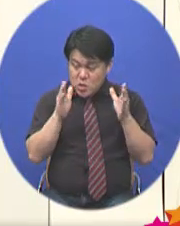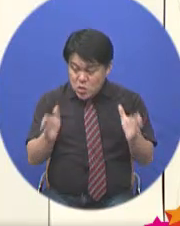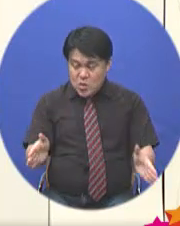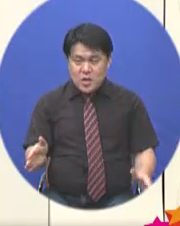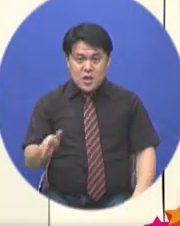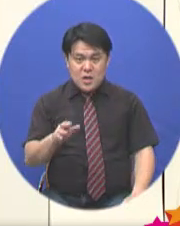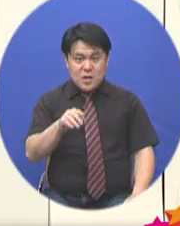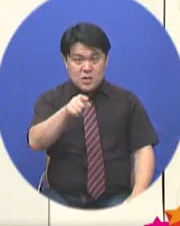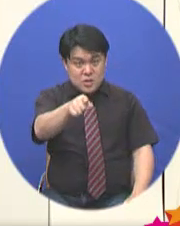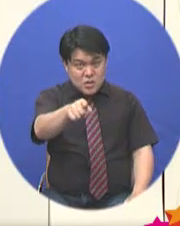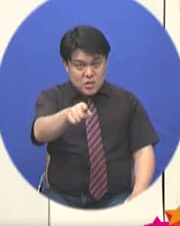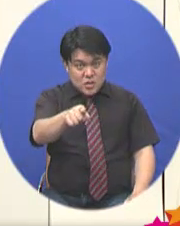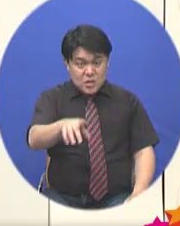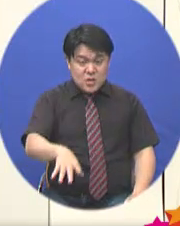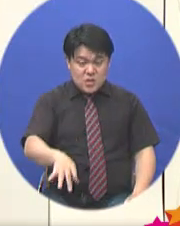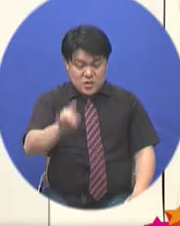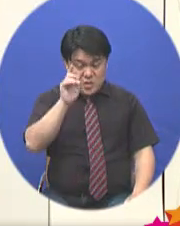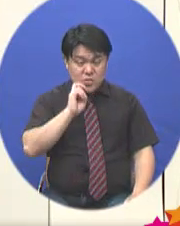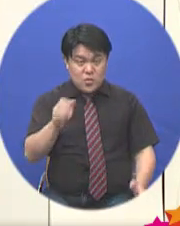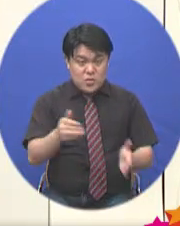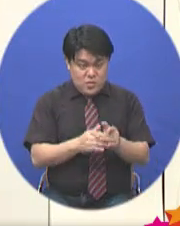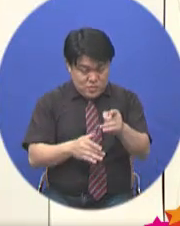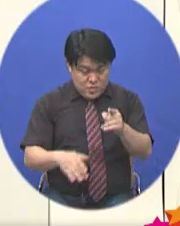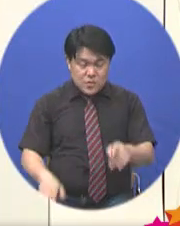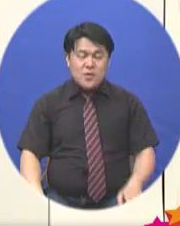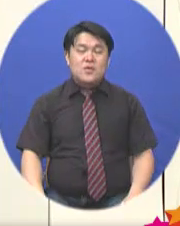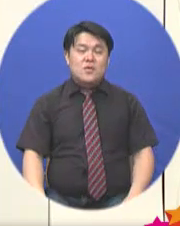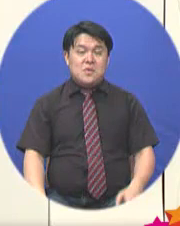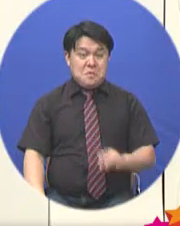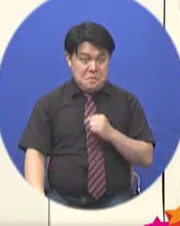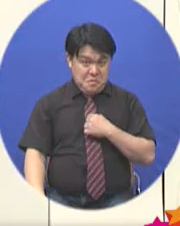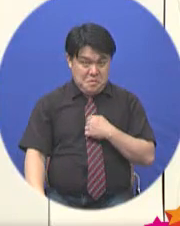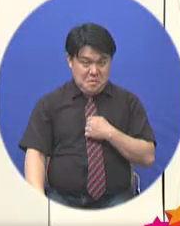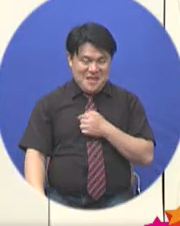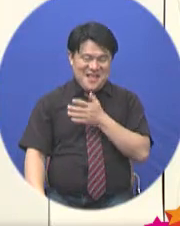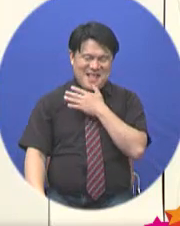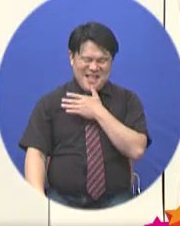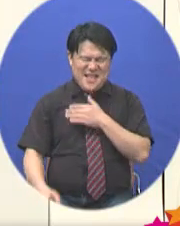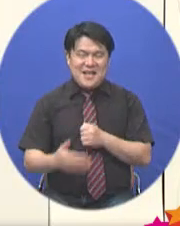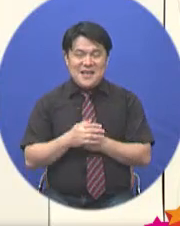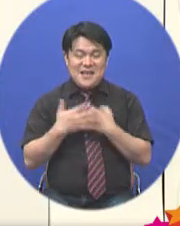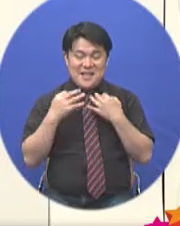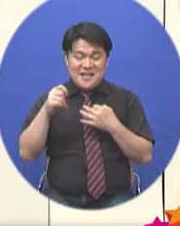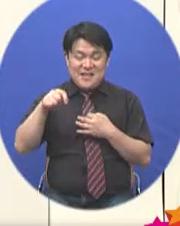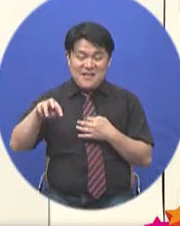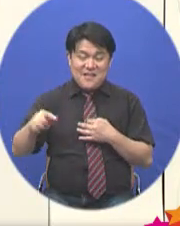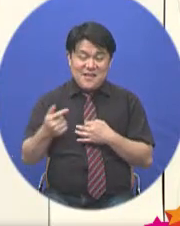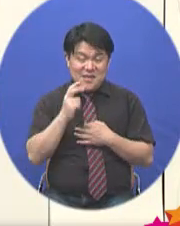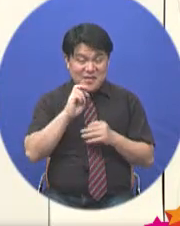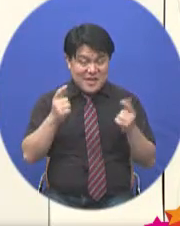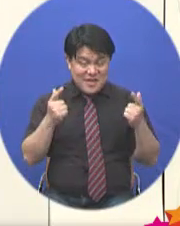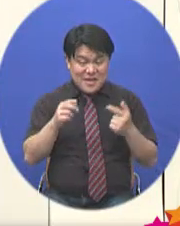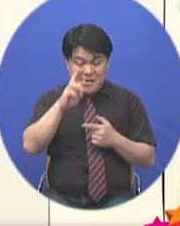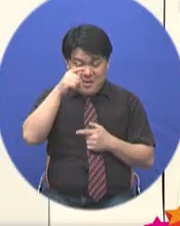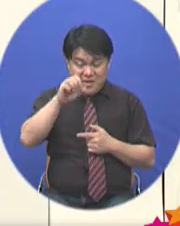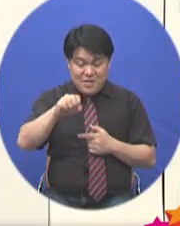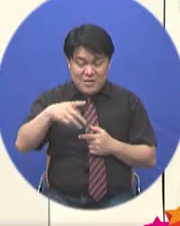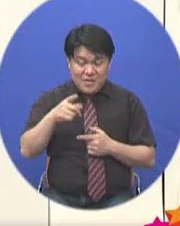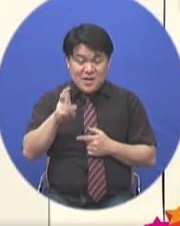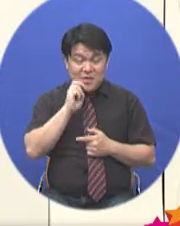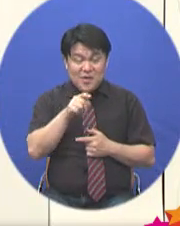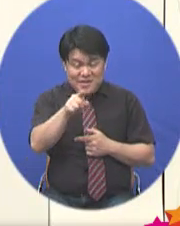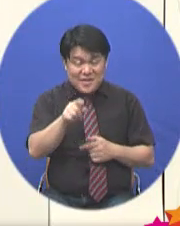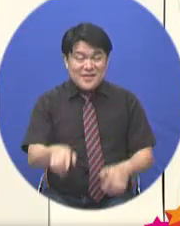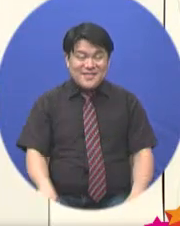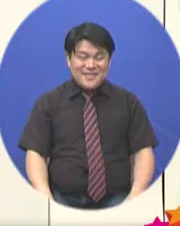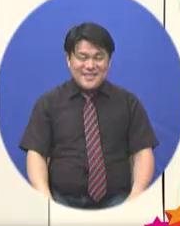예. 박윤창 씨가 달래강 처음 데뷔시켰어요. 아, 그렇습니까? 네. 이건 아. 김국한 노래가 아니라 박윤창님 노래입니다.